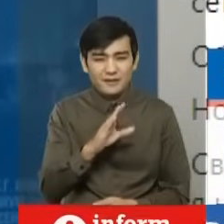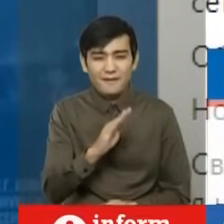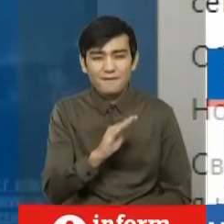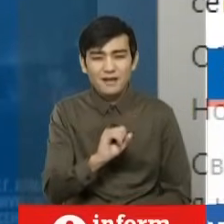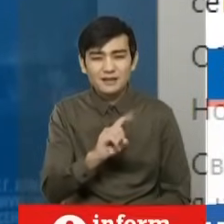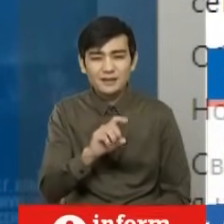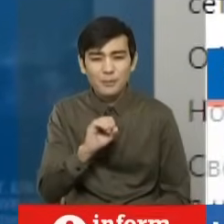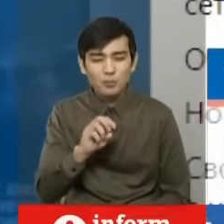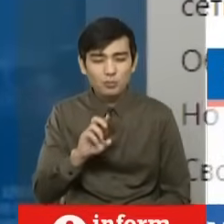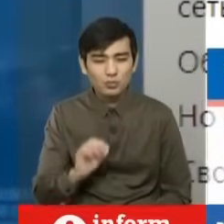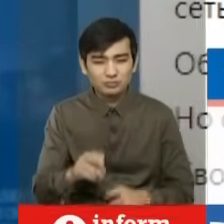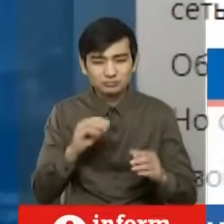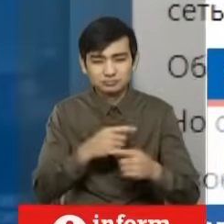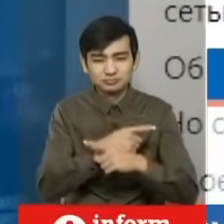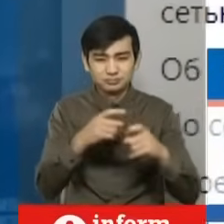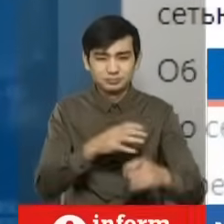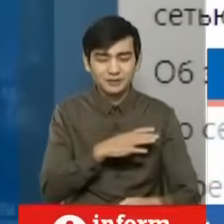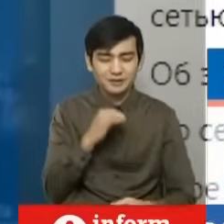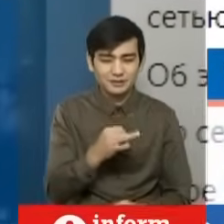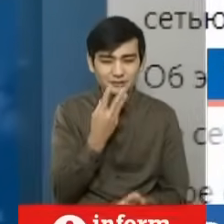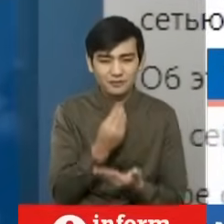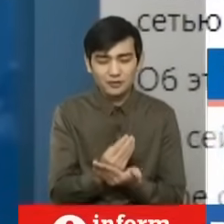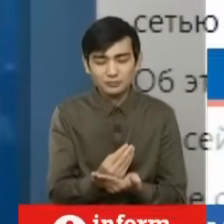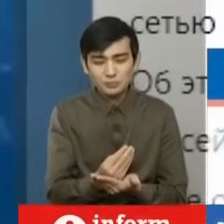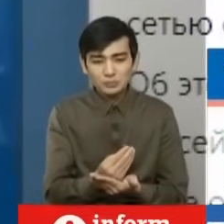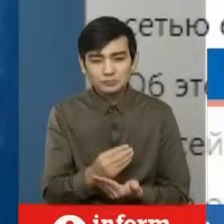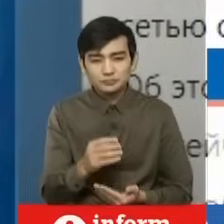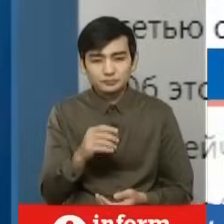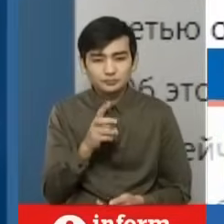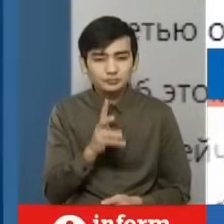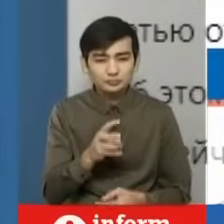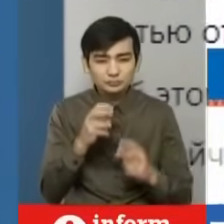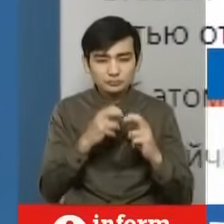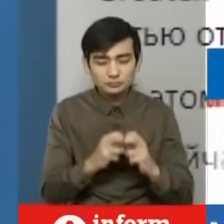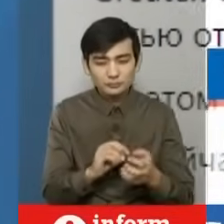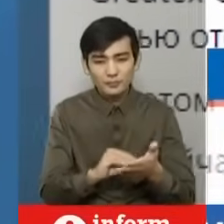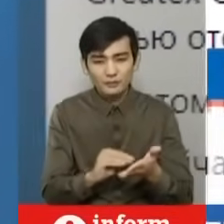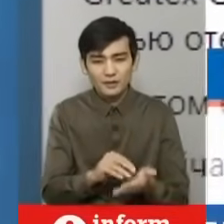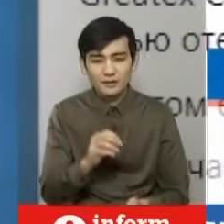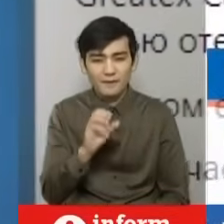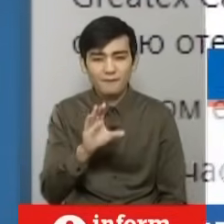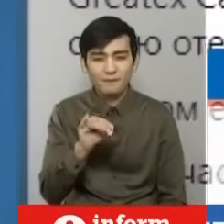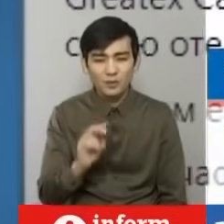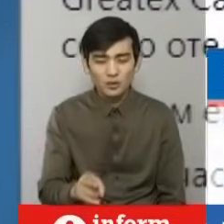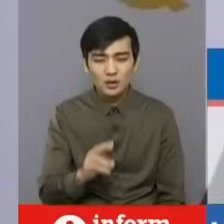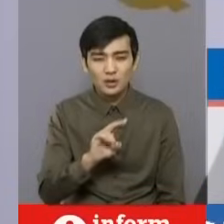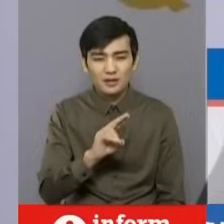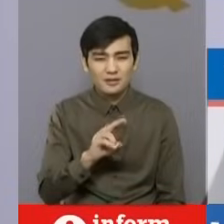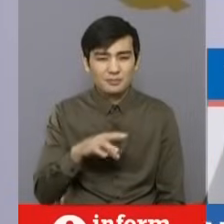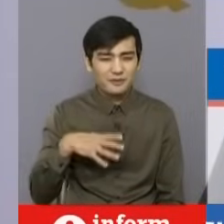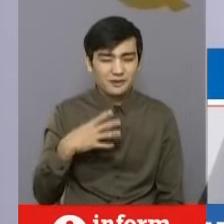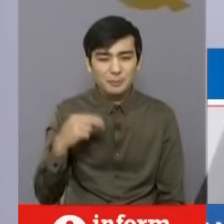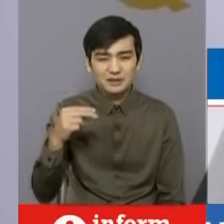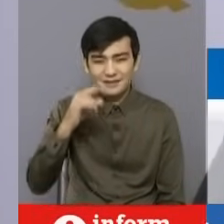компанию поставщика этих услуг которой владел Нурали Алиев внук экс-президента Казахстана